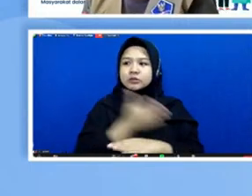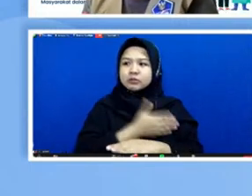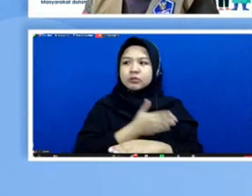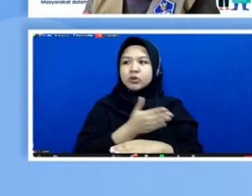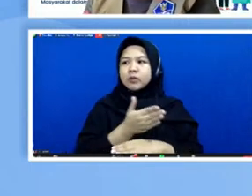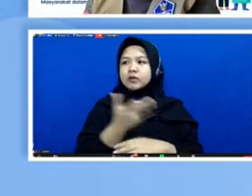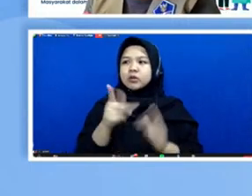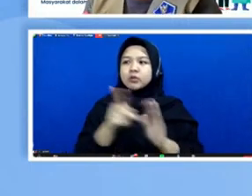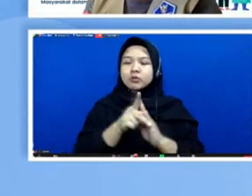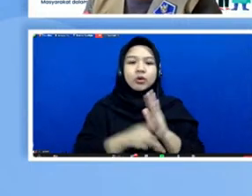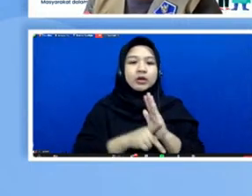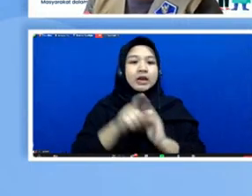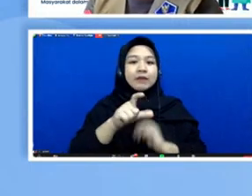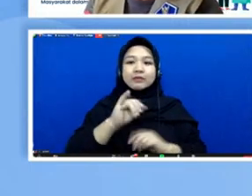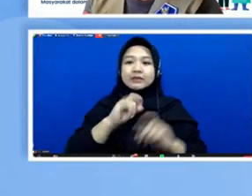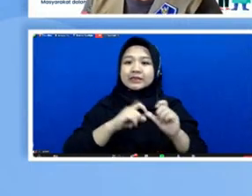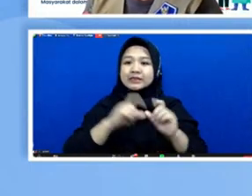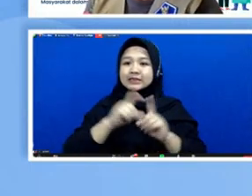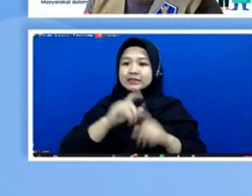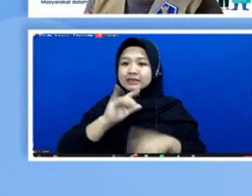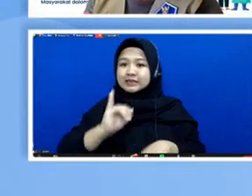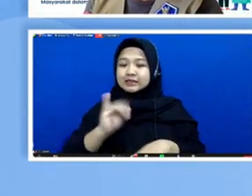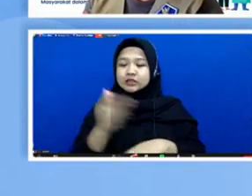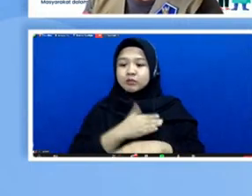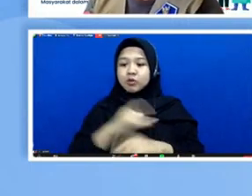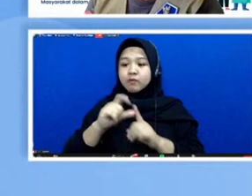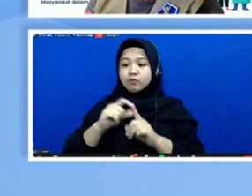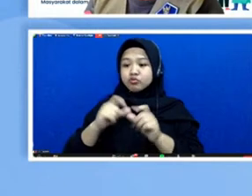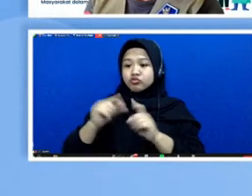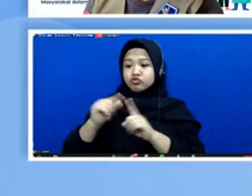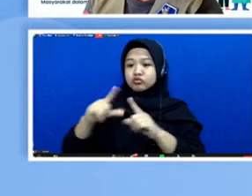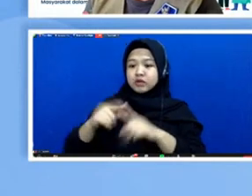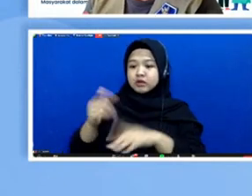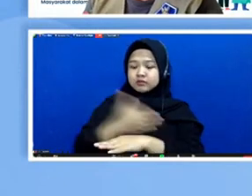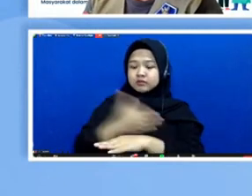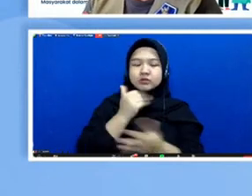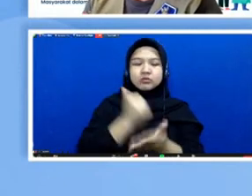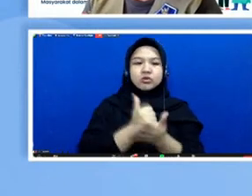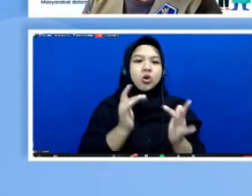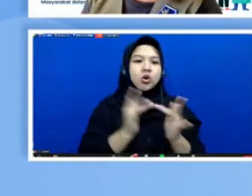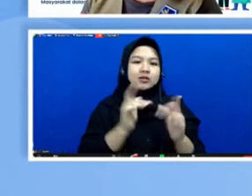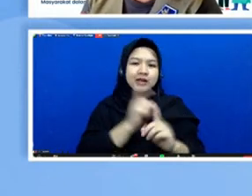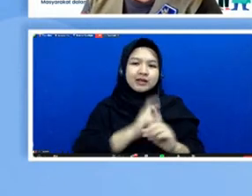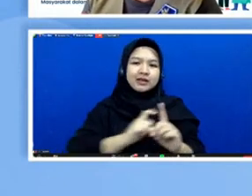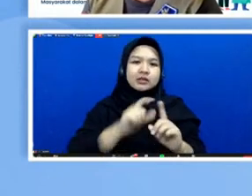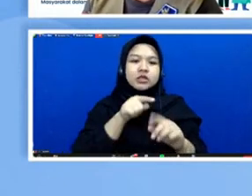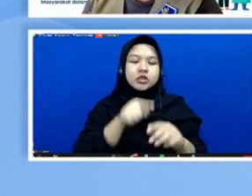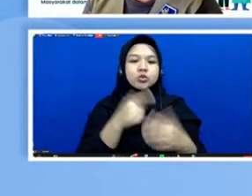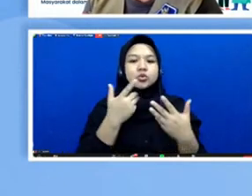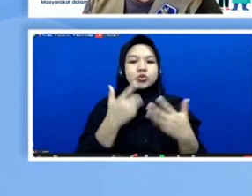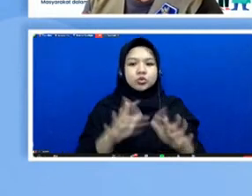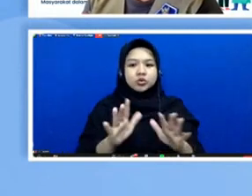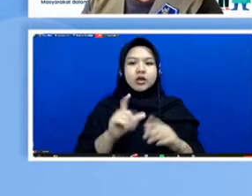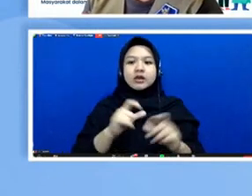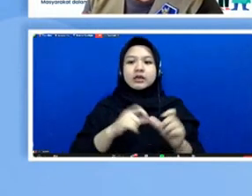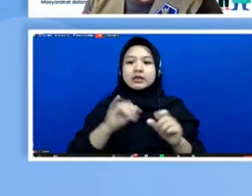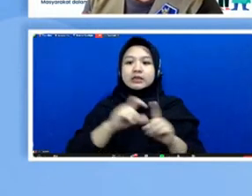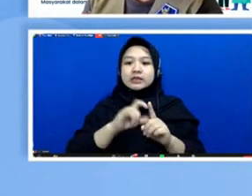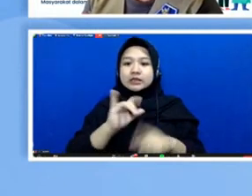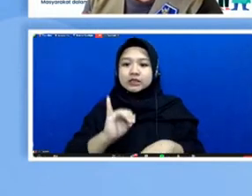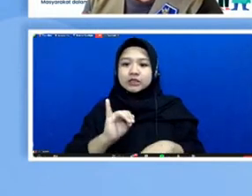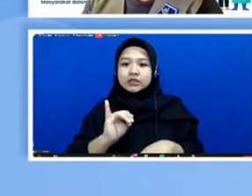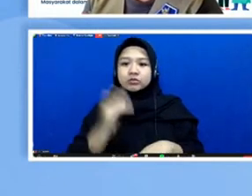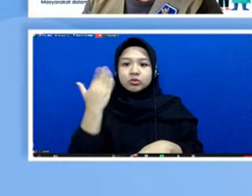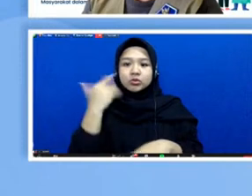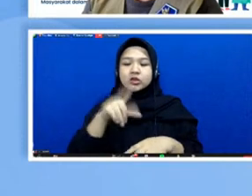untuk program CISDI, sebelum ada PUSPA tadi, sebenarnya kontak tracing sendiri dipiloting oleh CISDI. Waktu itu